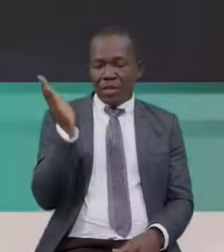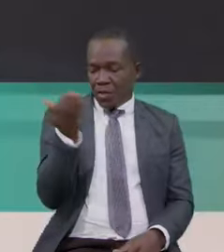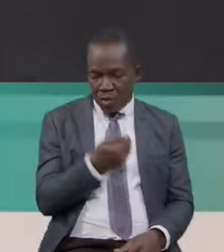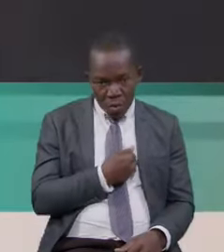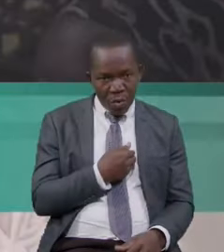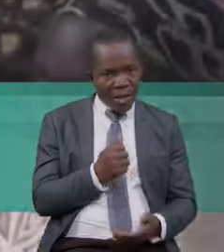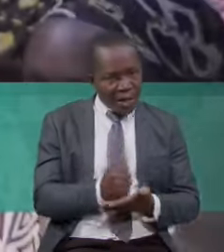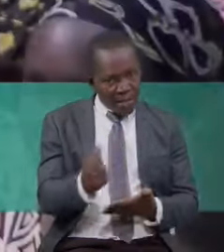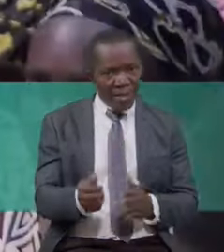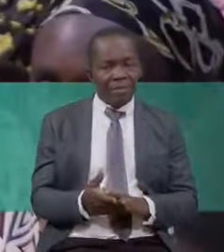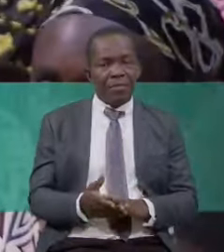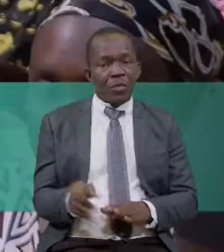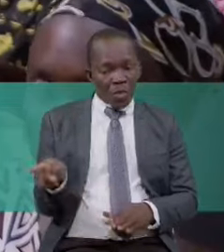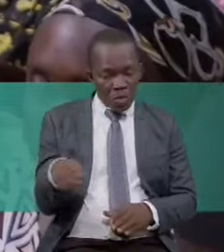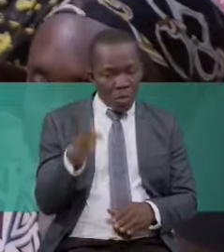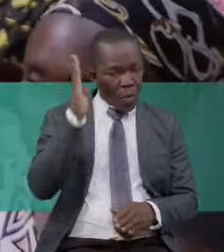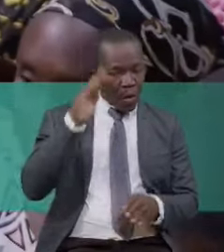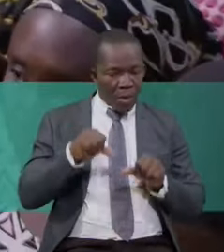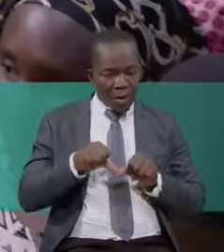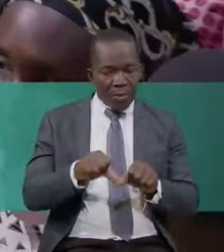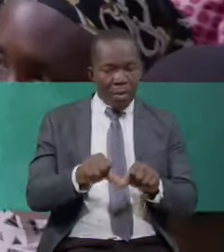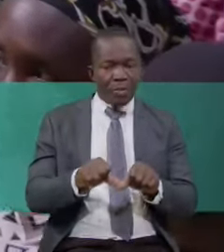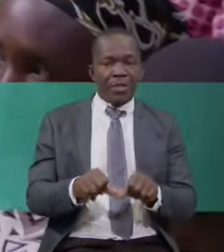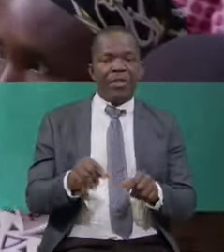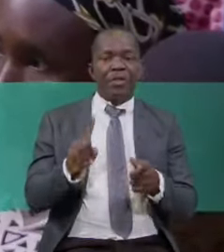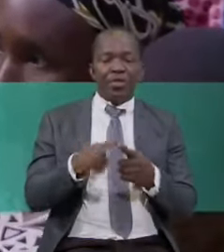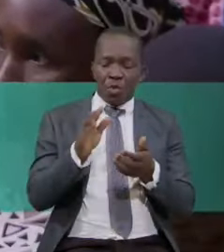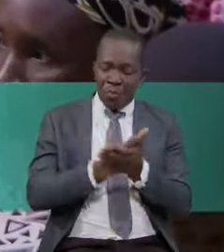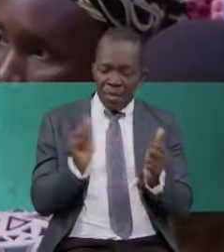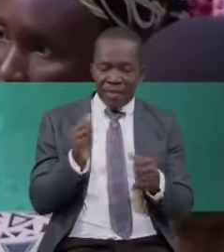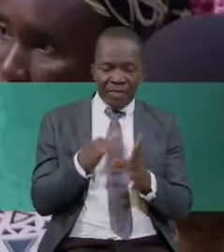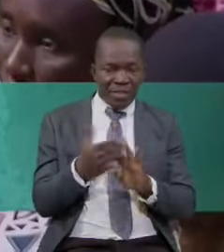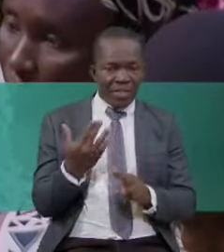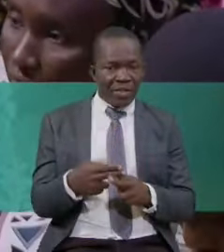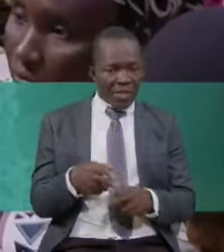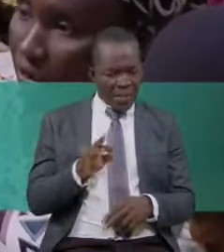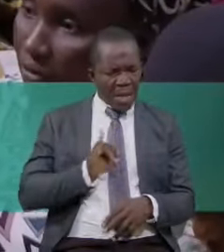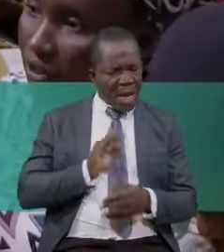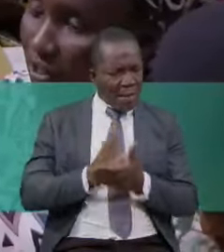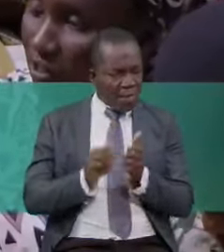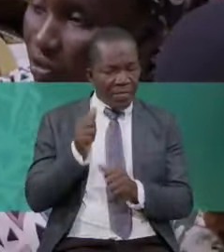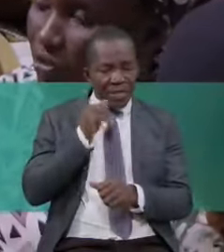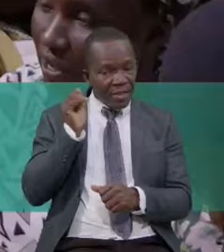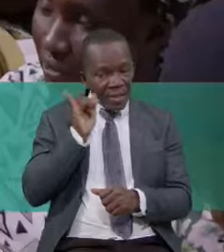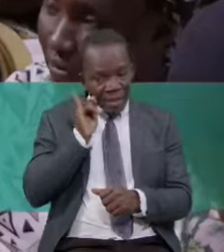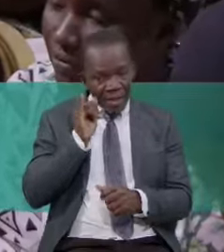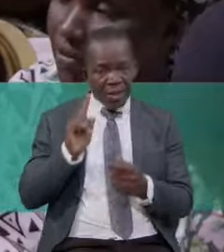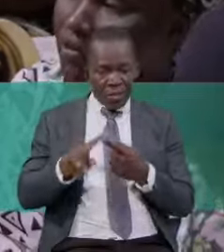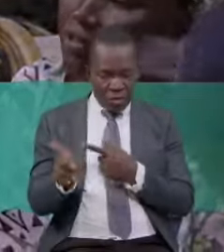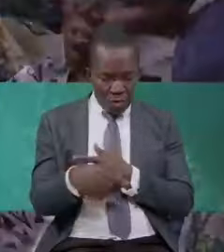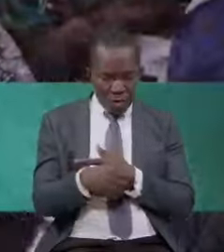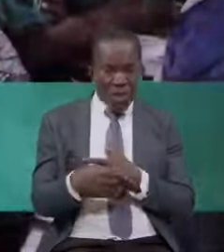tu vas continuer à croire j'ai cru hier aujourd'hui et je crois